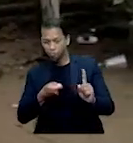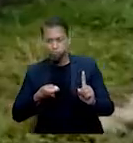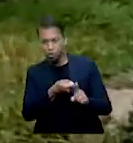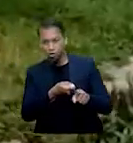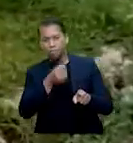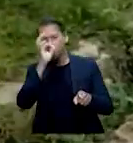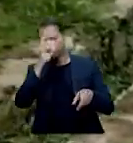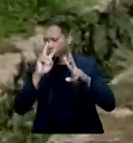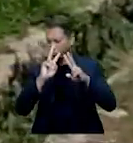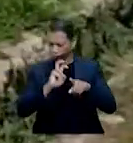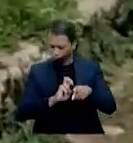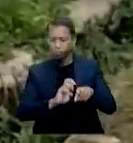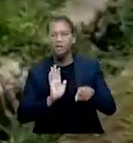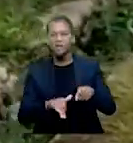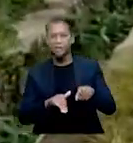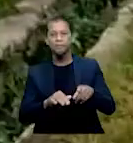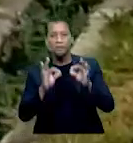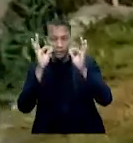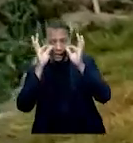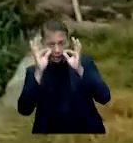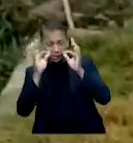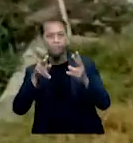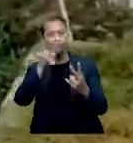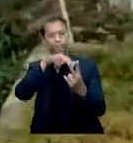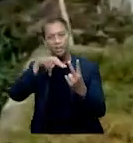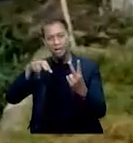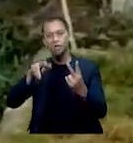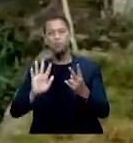keterangan. Dari Polewali Mandar, Sulawesi Barat, Zaid Zainal, iNews, melaporkan.